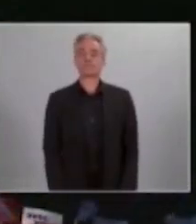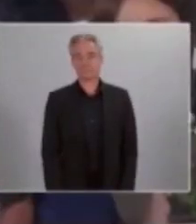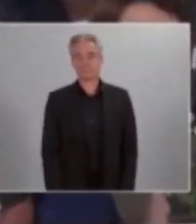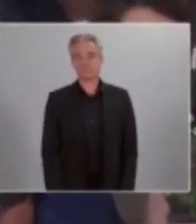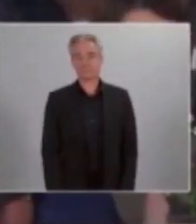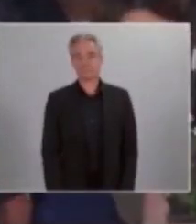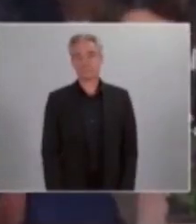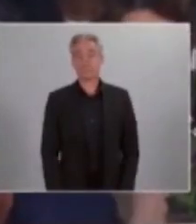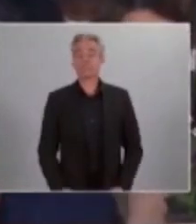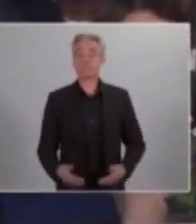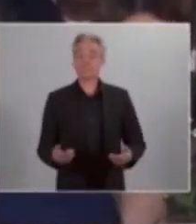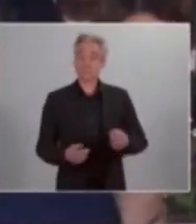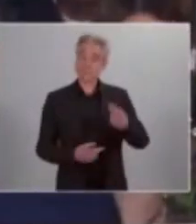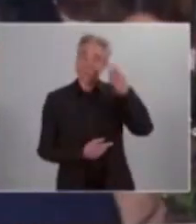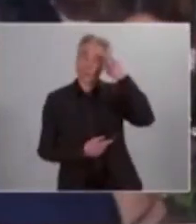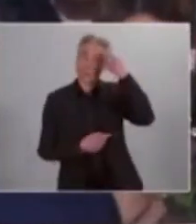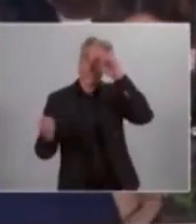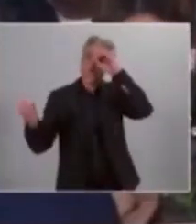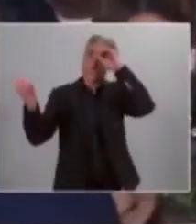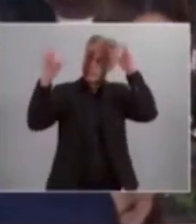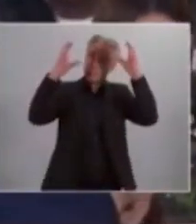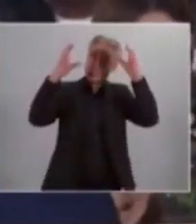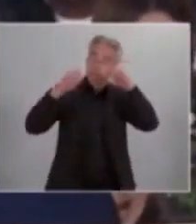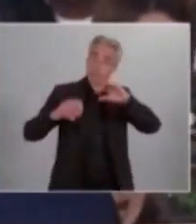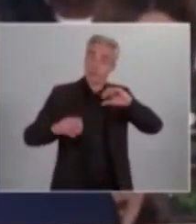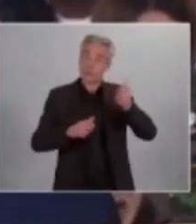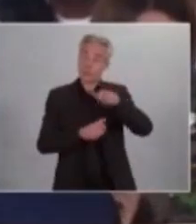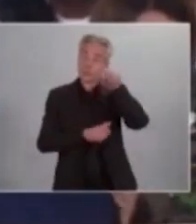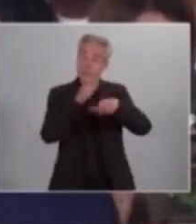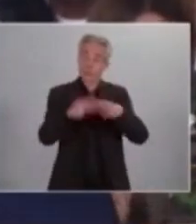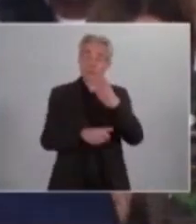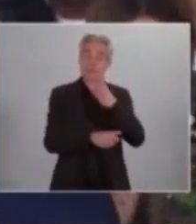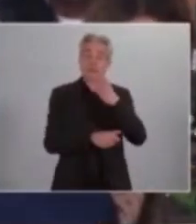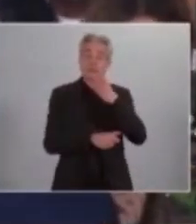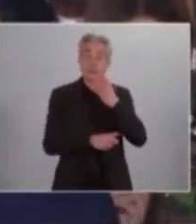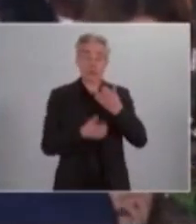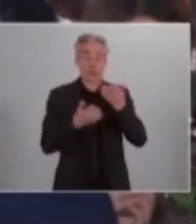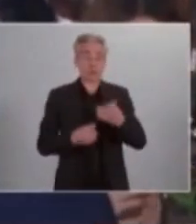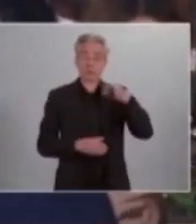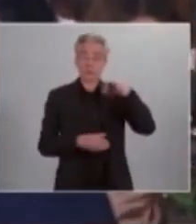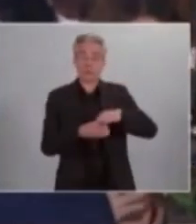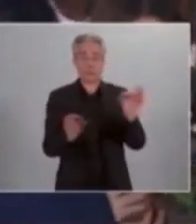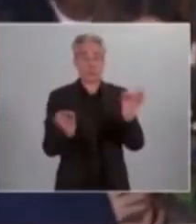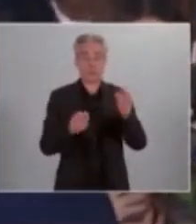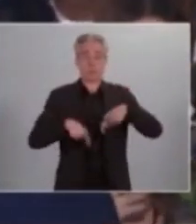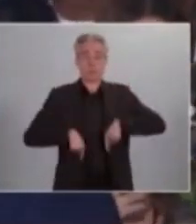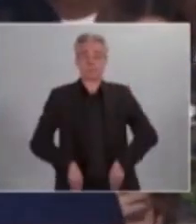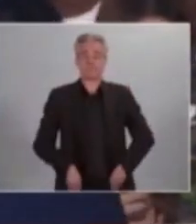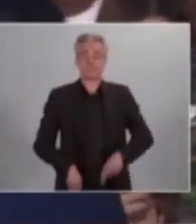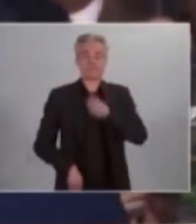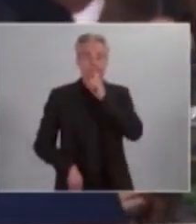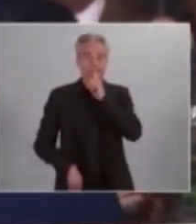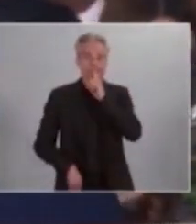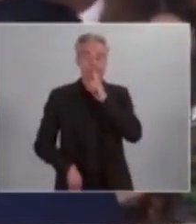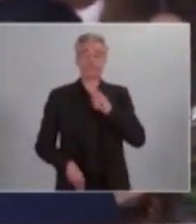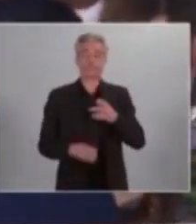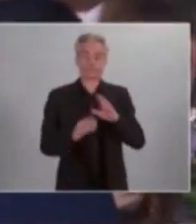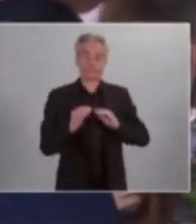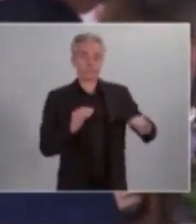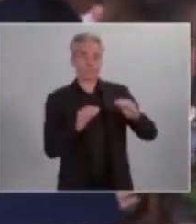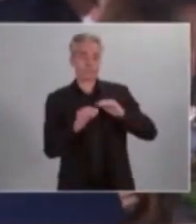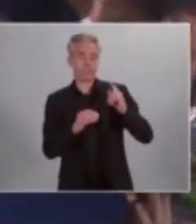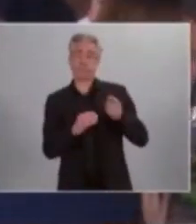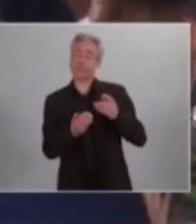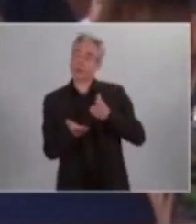กร่งและไม่มีใครถูกทิ้งไว้ข้างทางเขาบอกว่าเขารู้ว่าเพื่อนร่วมชาติของเขาหลายคนเนี่ยอาจจะไม่ได้ชอ